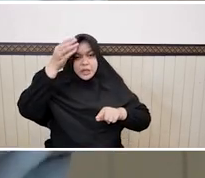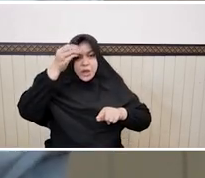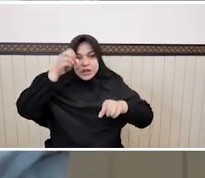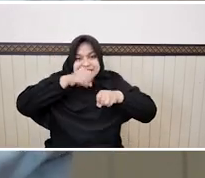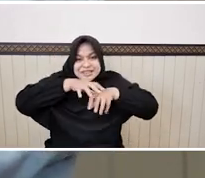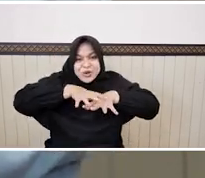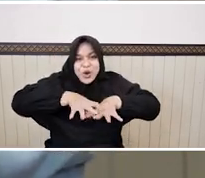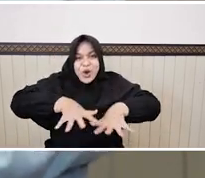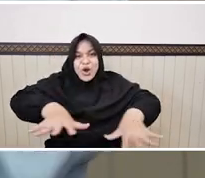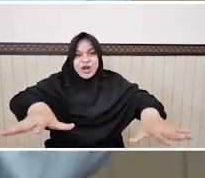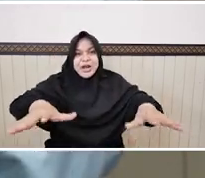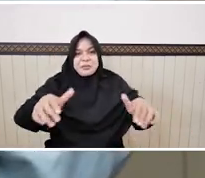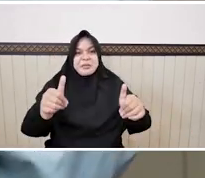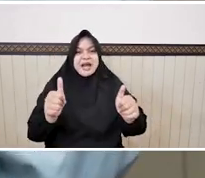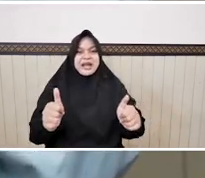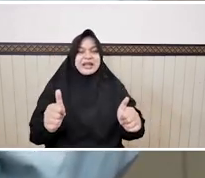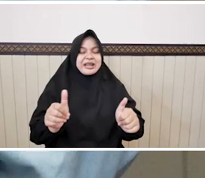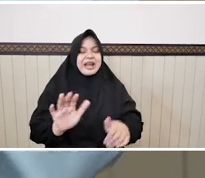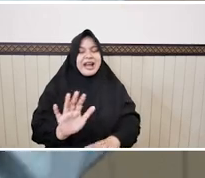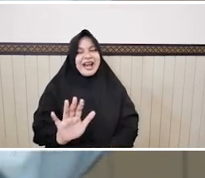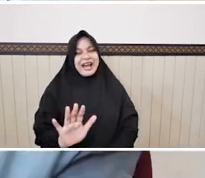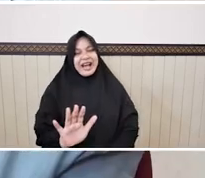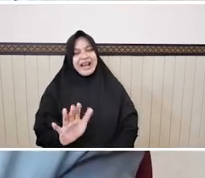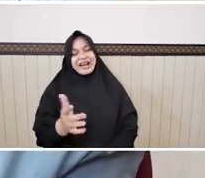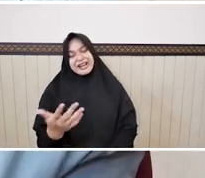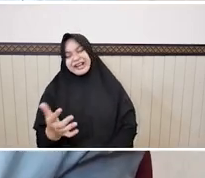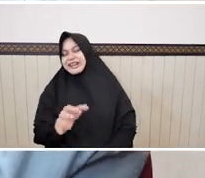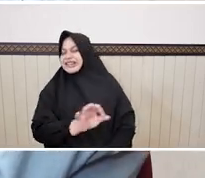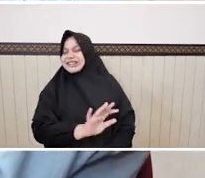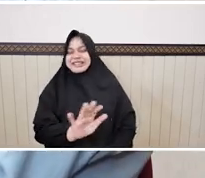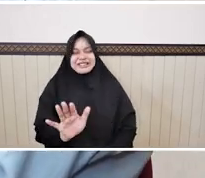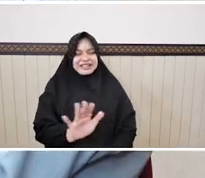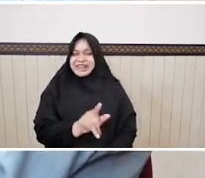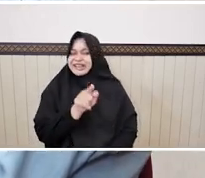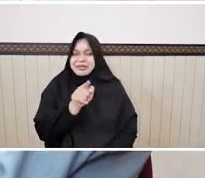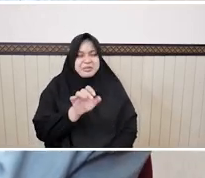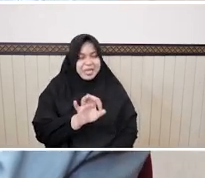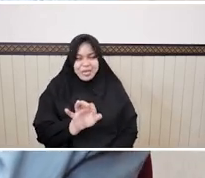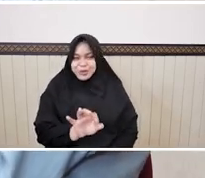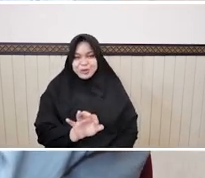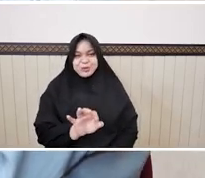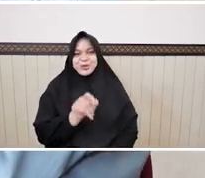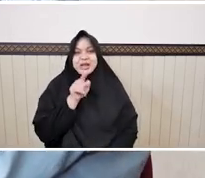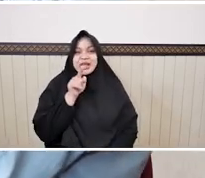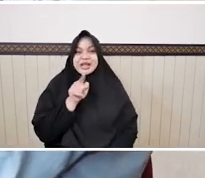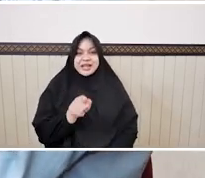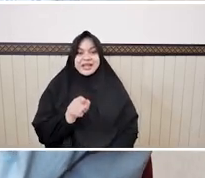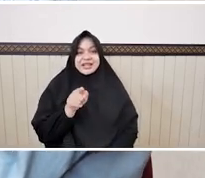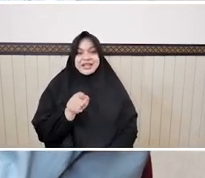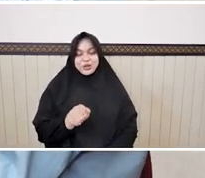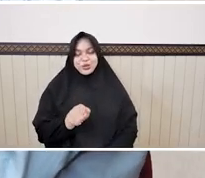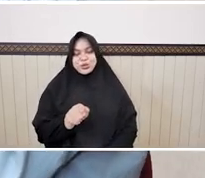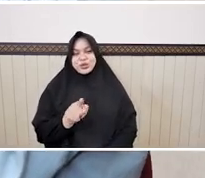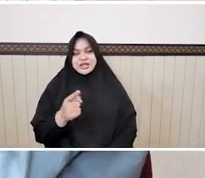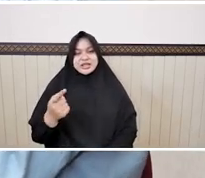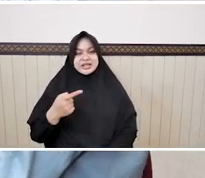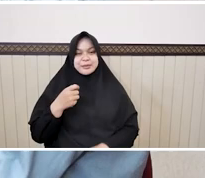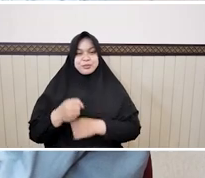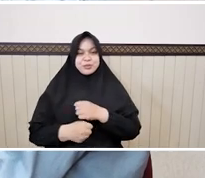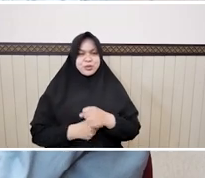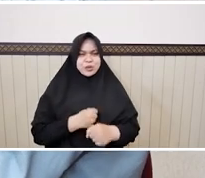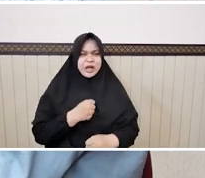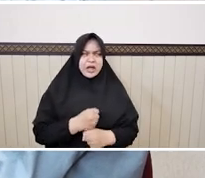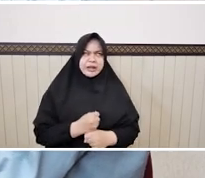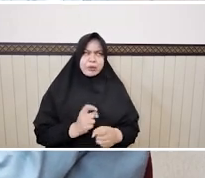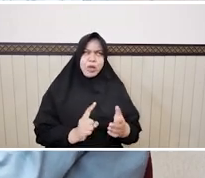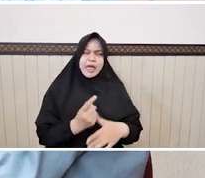tersosialisasikan dengan baik kepada semua pihak ini yang tidak Dan ini yang belum Itulah kenapa sejak 98 Kami